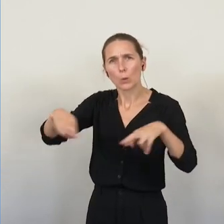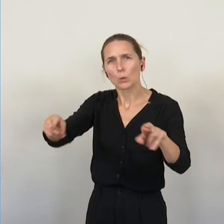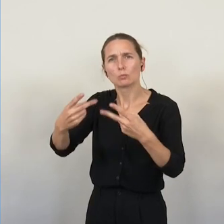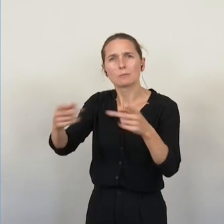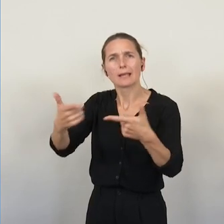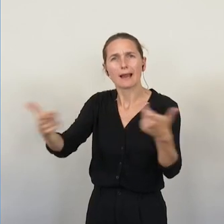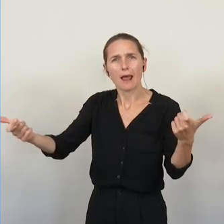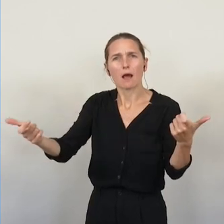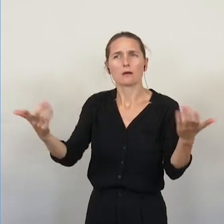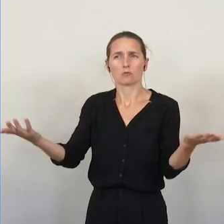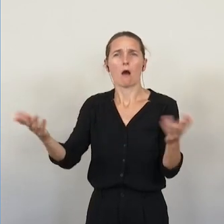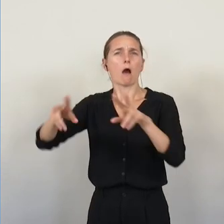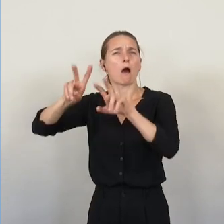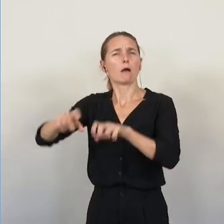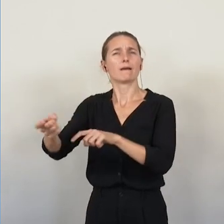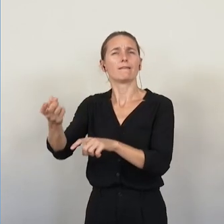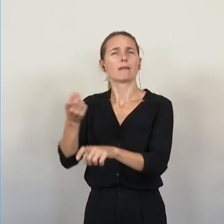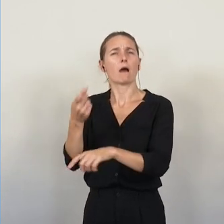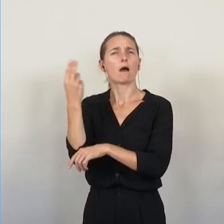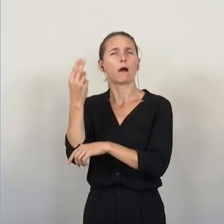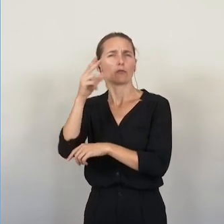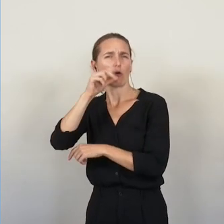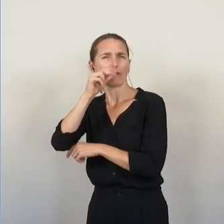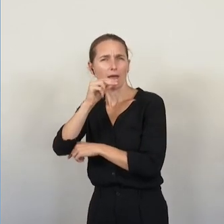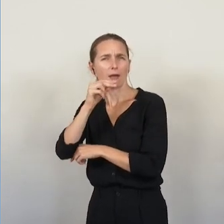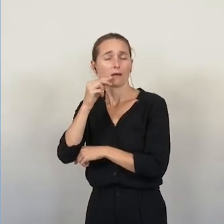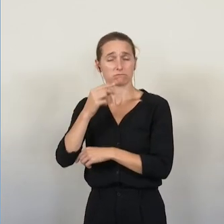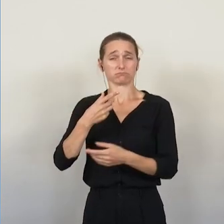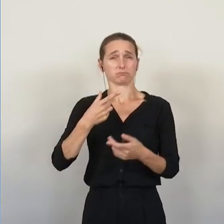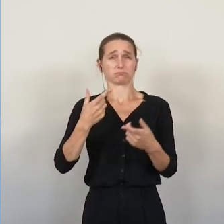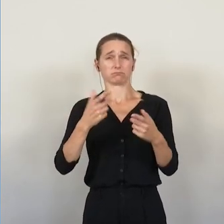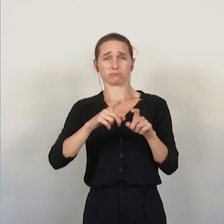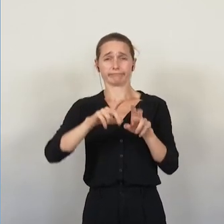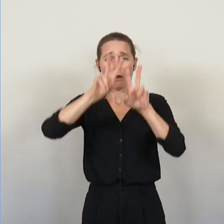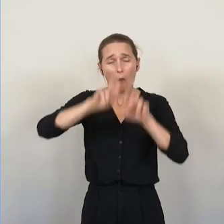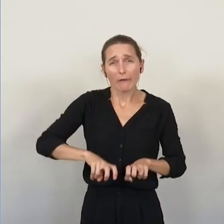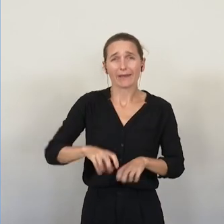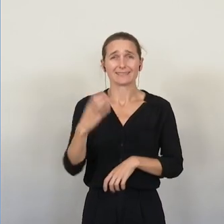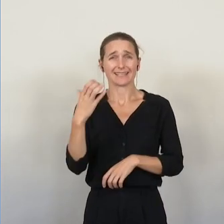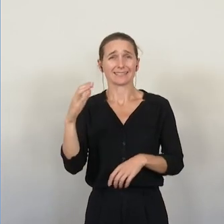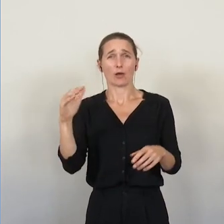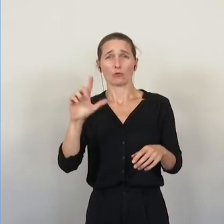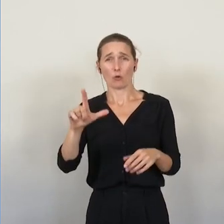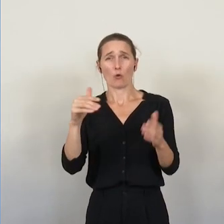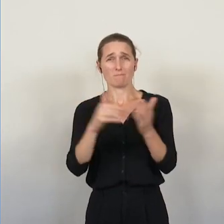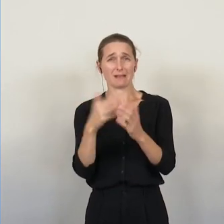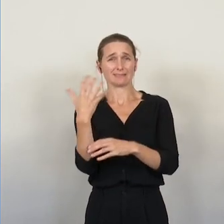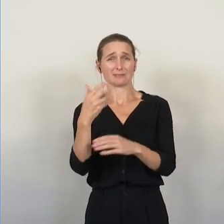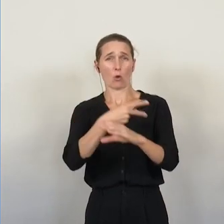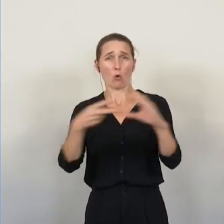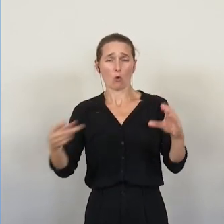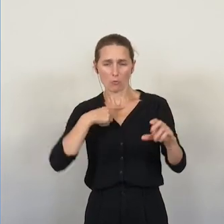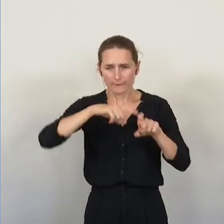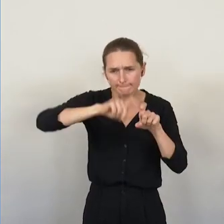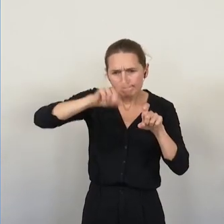souvenirs sont bons pour 62500 € c'est-à-dire que vous utilisez vous dépensez 62500 € pour enquêter sur l'occupation et le